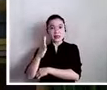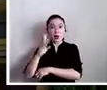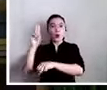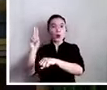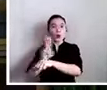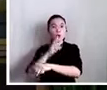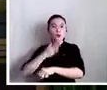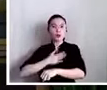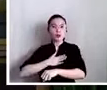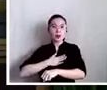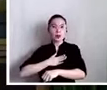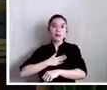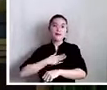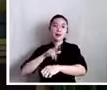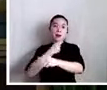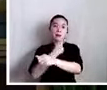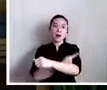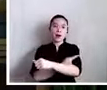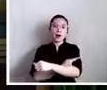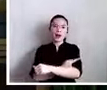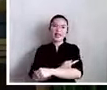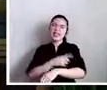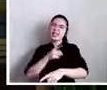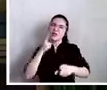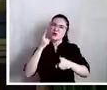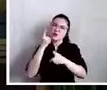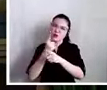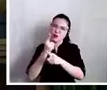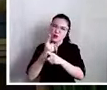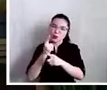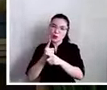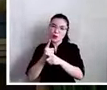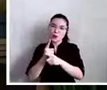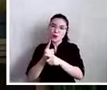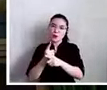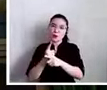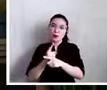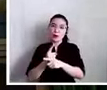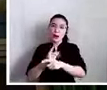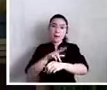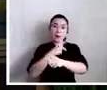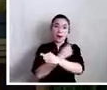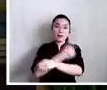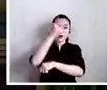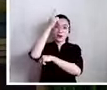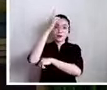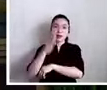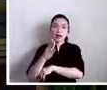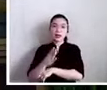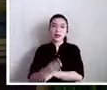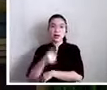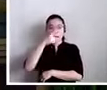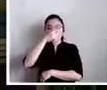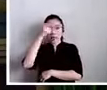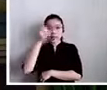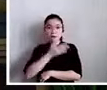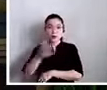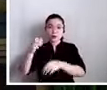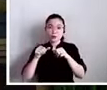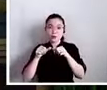imuhang maayong mga binuhatan isip usa ka Kristiyano, padayuna ang paghimo niini. Let